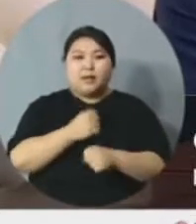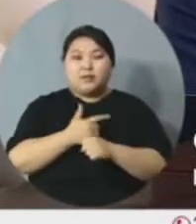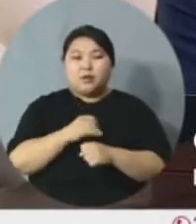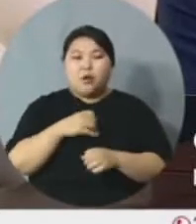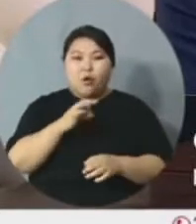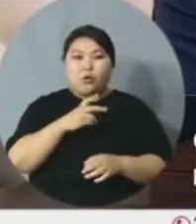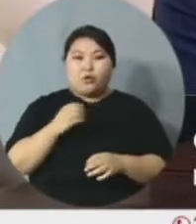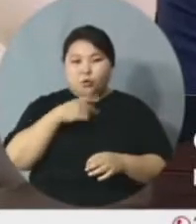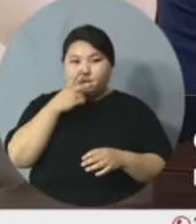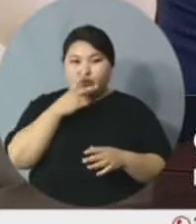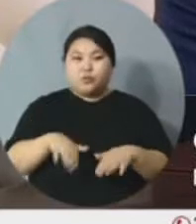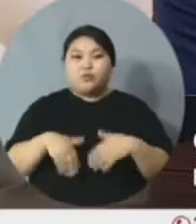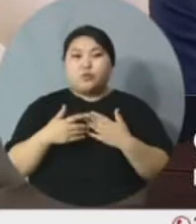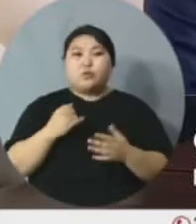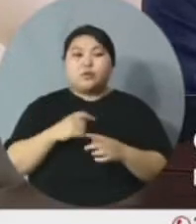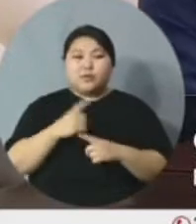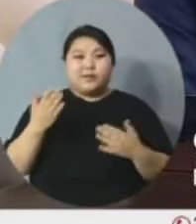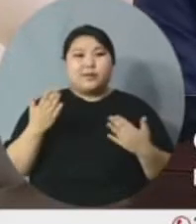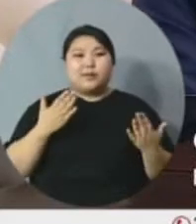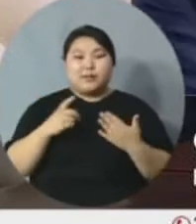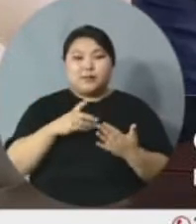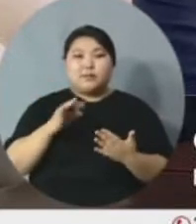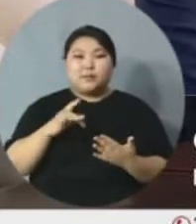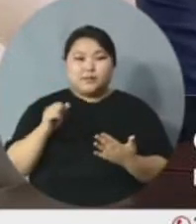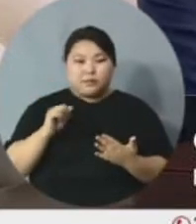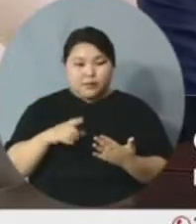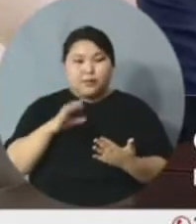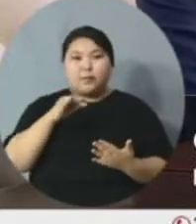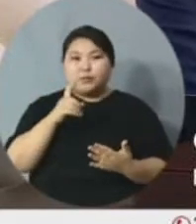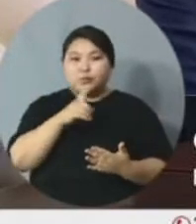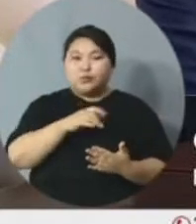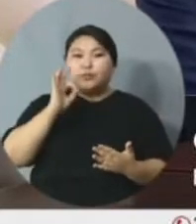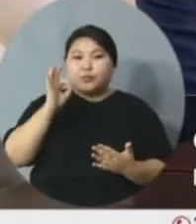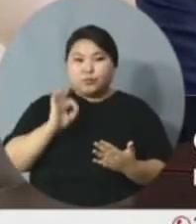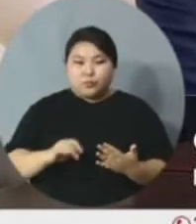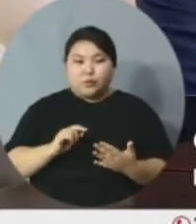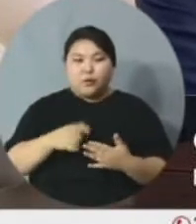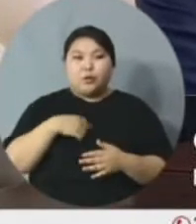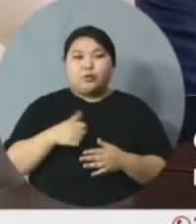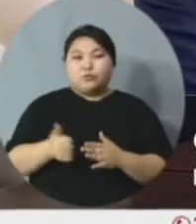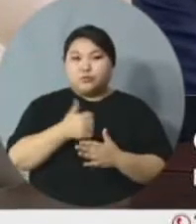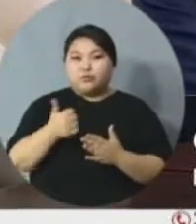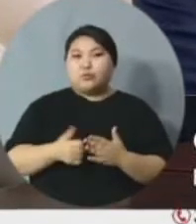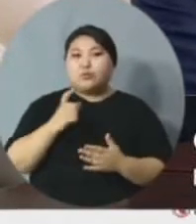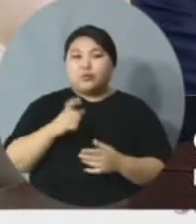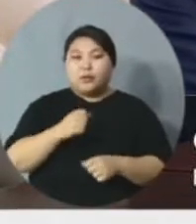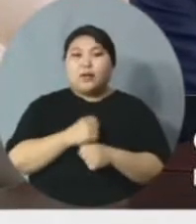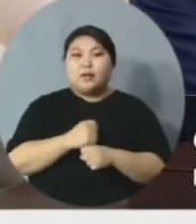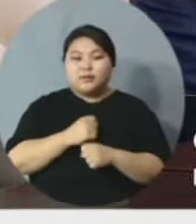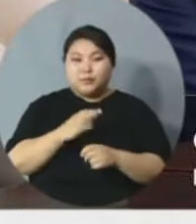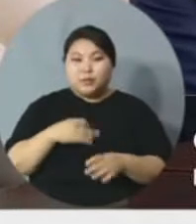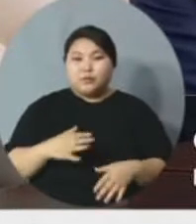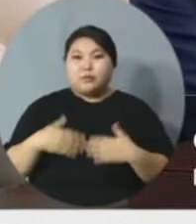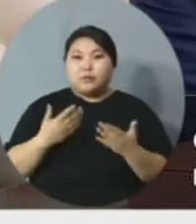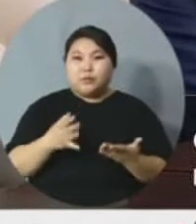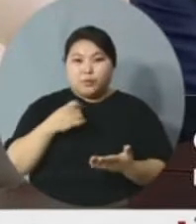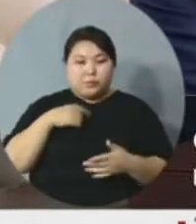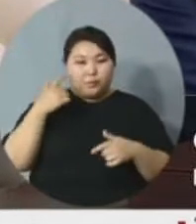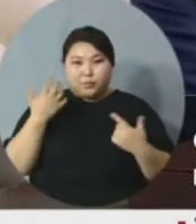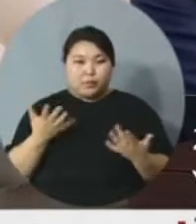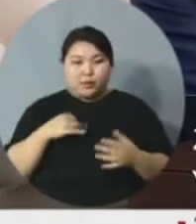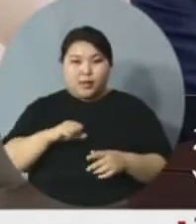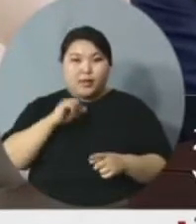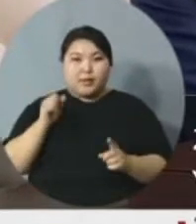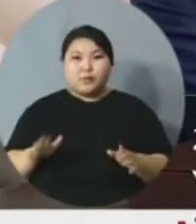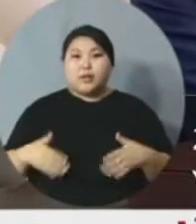ажилласан гэдэг нь анаа үзүүлэх нь зүйл гэдэг чинь өөрөө нэг талаараа бол бас 100% төгс хүний ажлыг бол одоо бүгдэн нэггүй